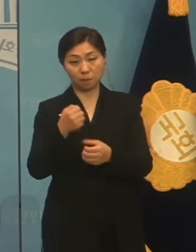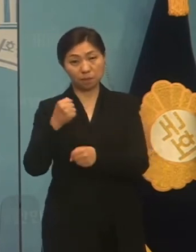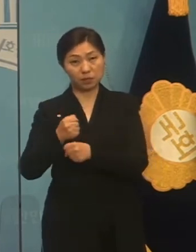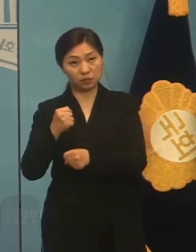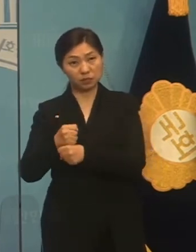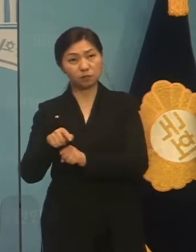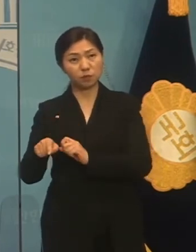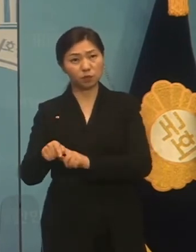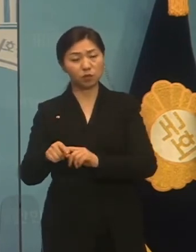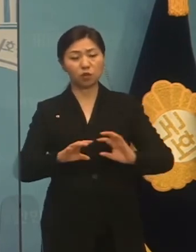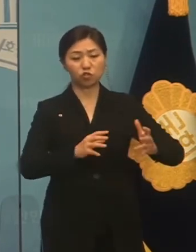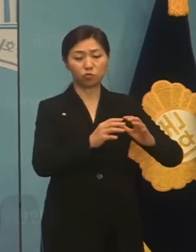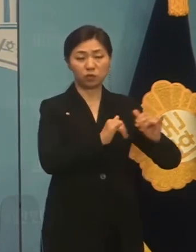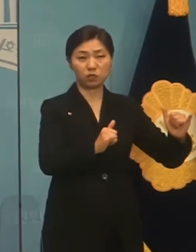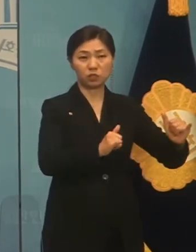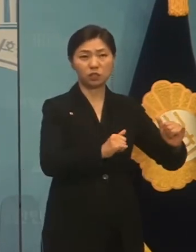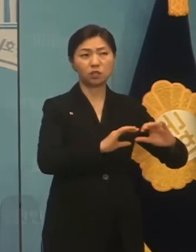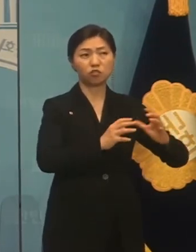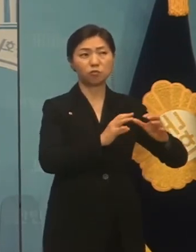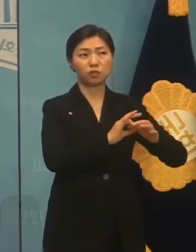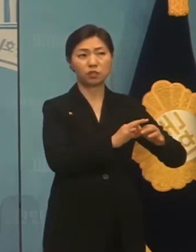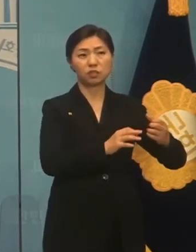국민의힘 당원 투표를 통해